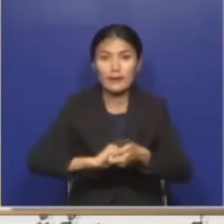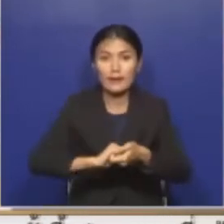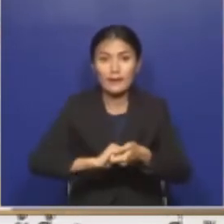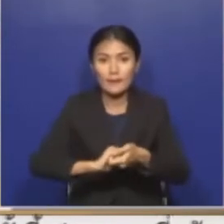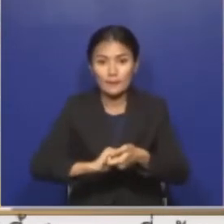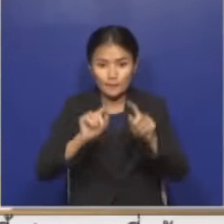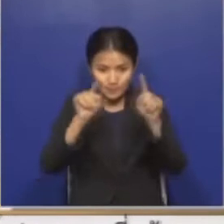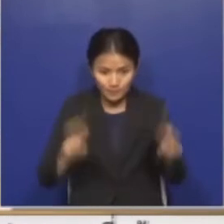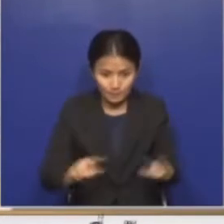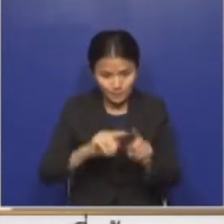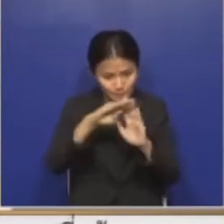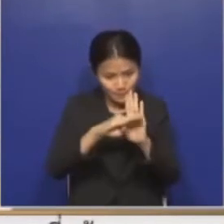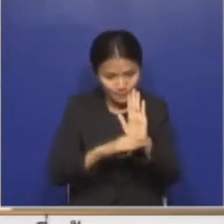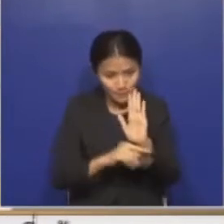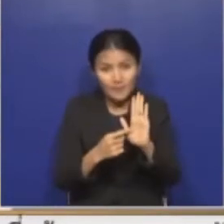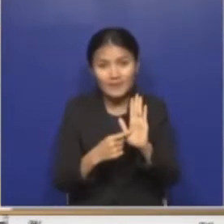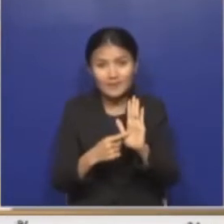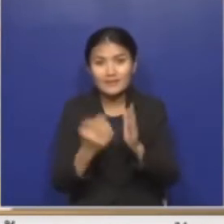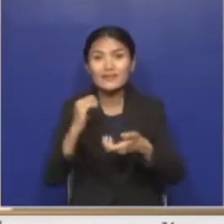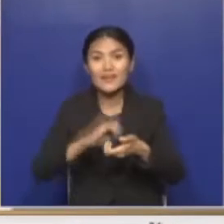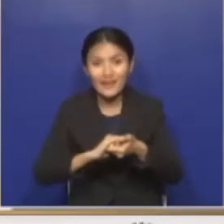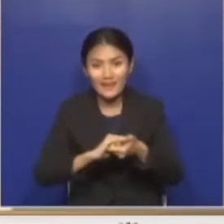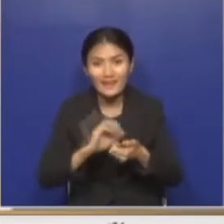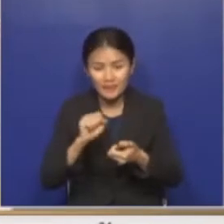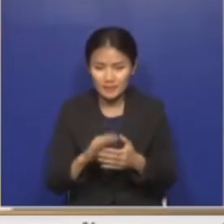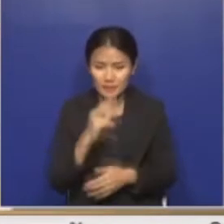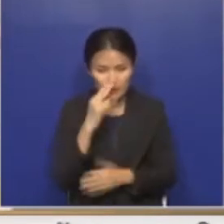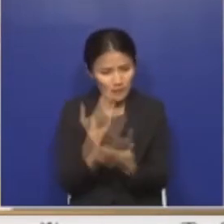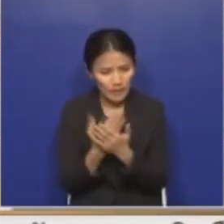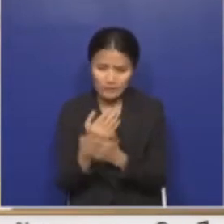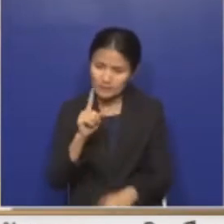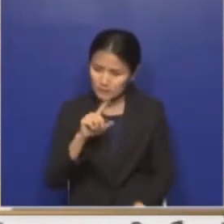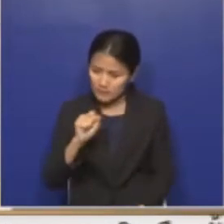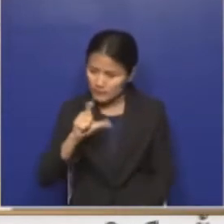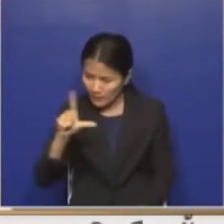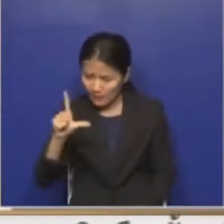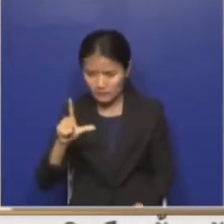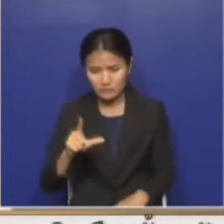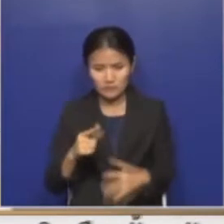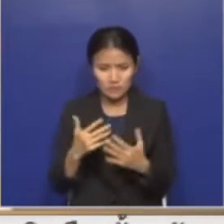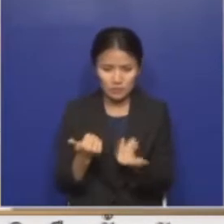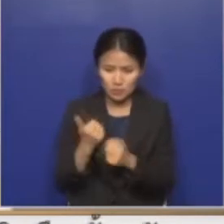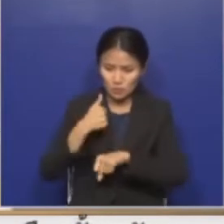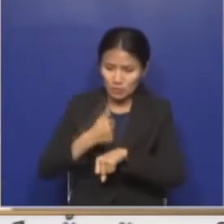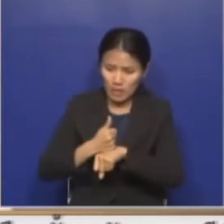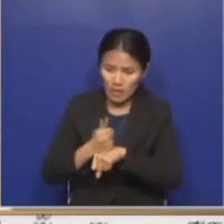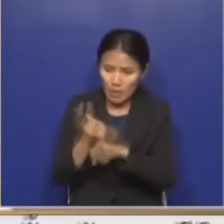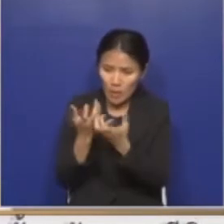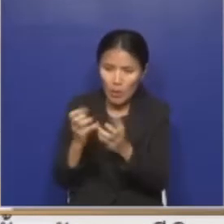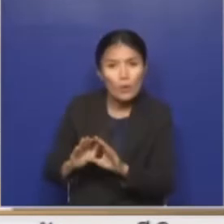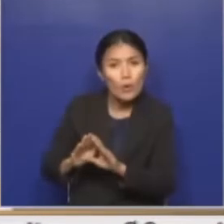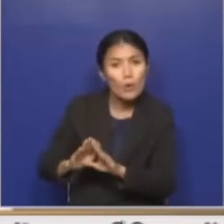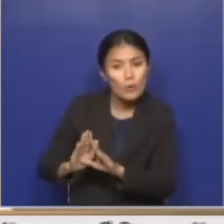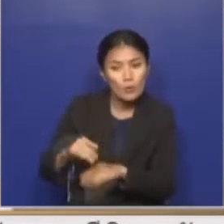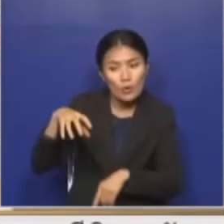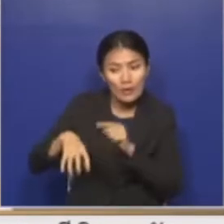แสนกว่าล้านแล้วผู้อำนวยการองค์การคลังสินค้าเนี่ยมีอำนาจมากมายจะไป